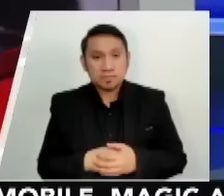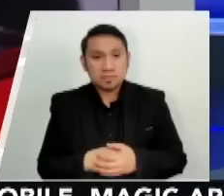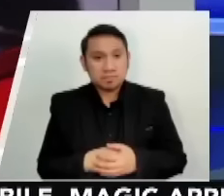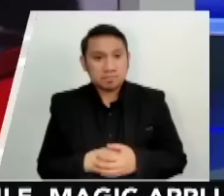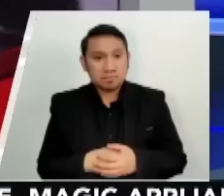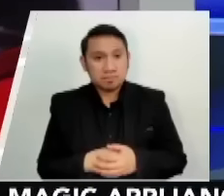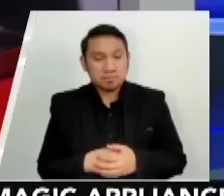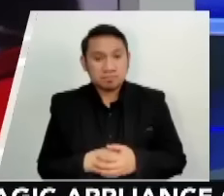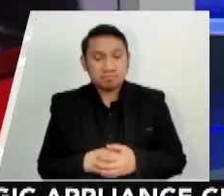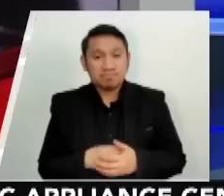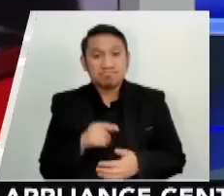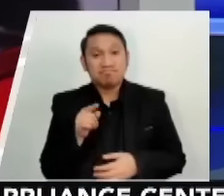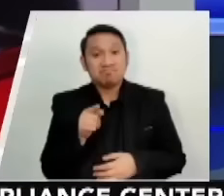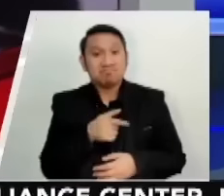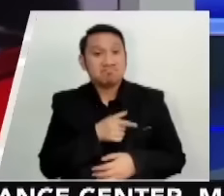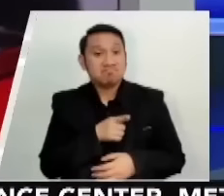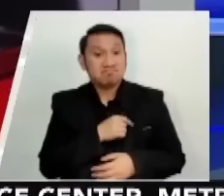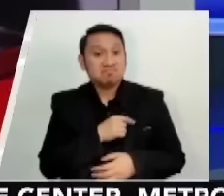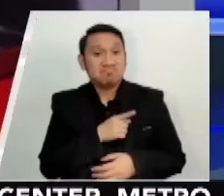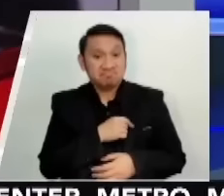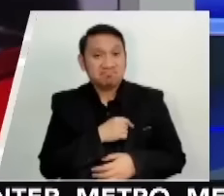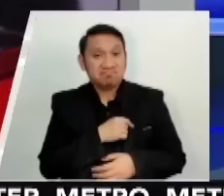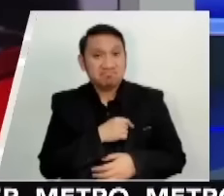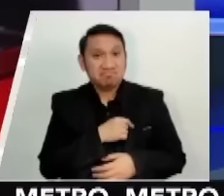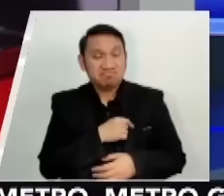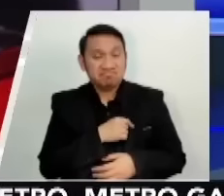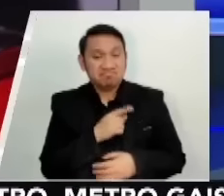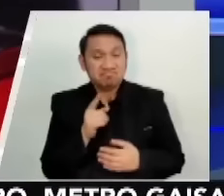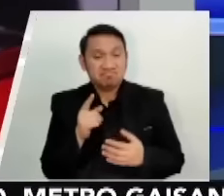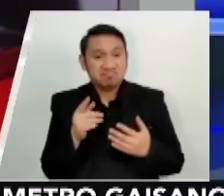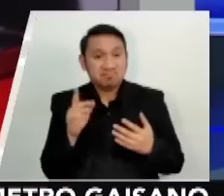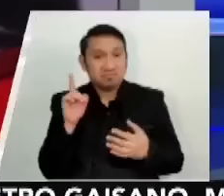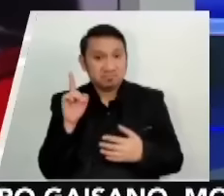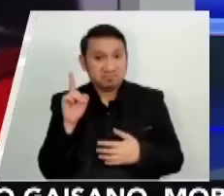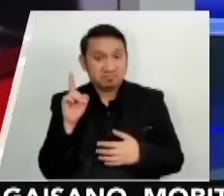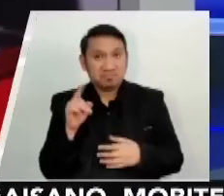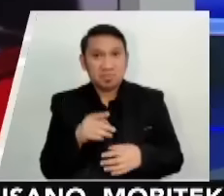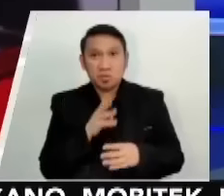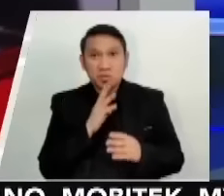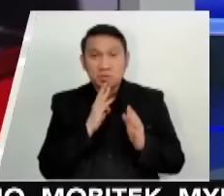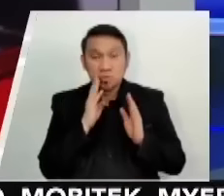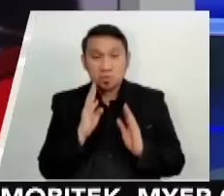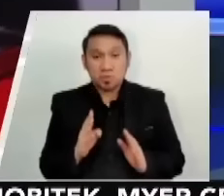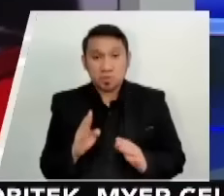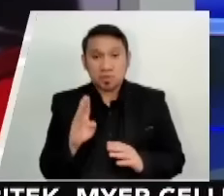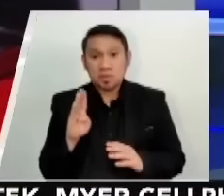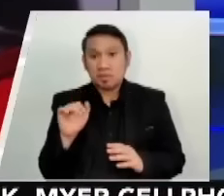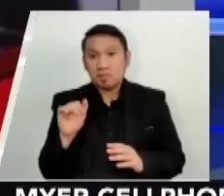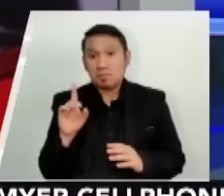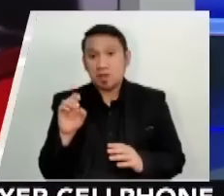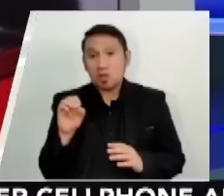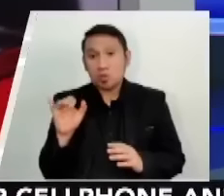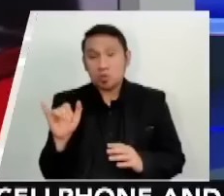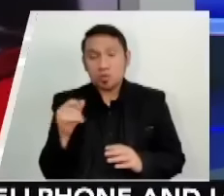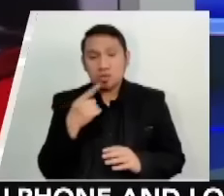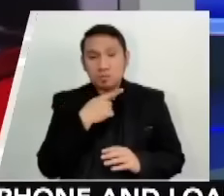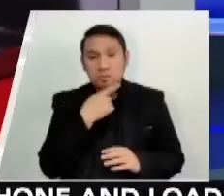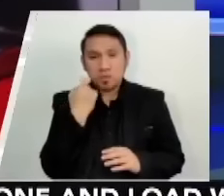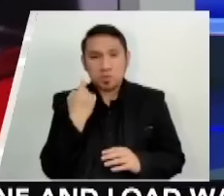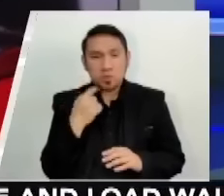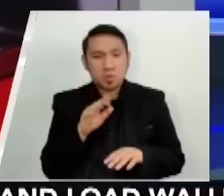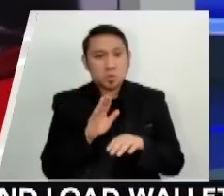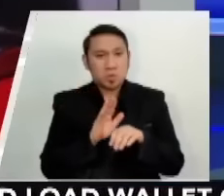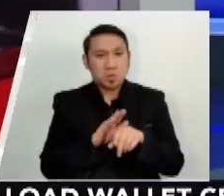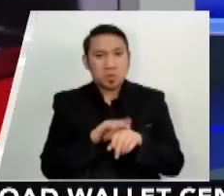Hinatulang guilty sa indirect contempt si dating NTF-LCAC spokesperson Lorraine Badoy dahil sa kanyang pagbabanta laban sa